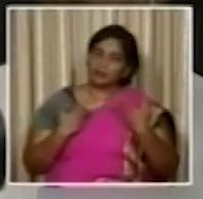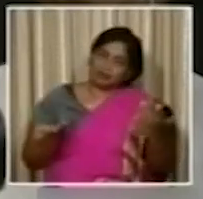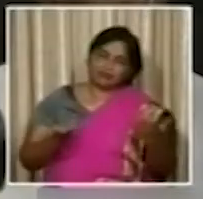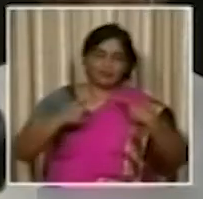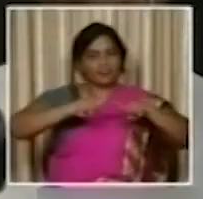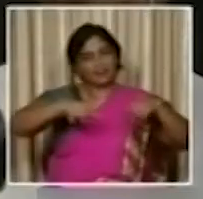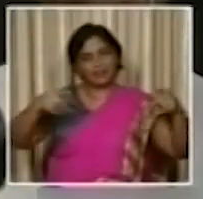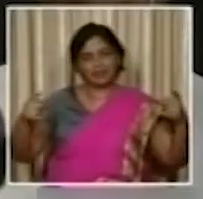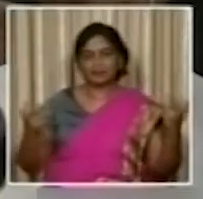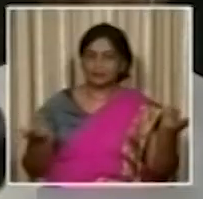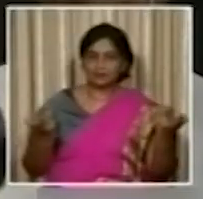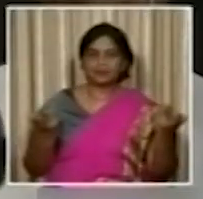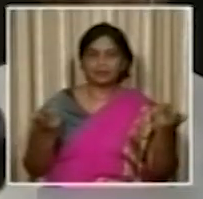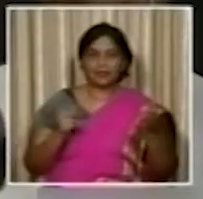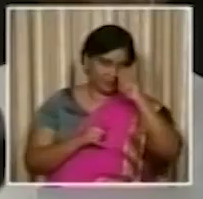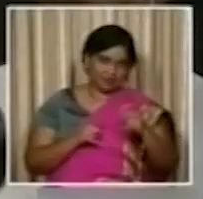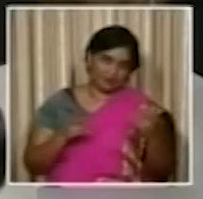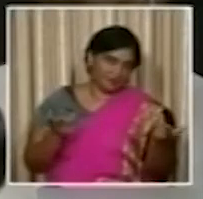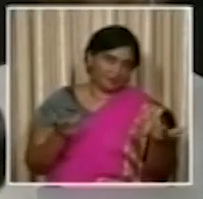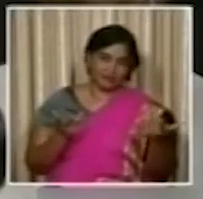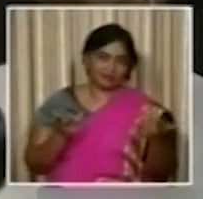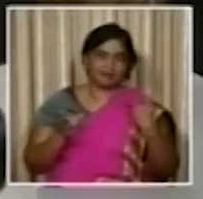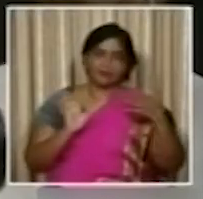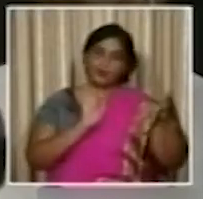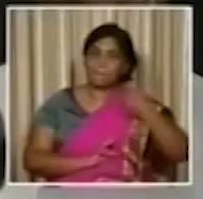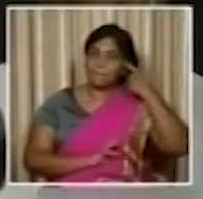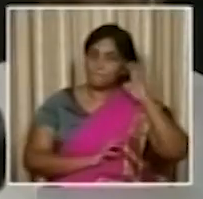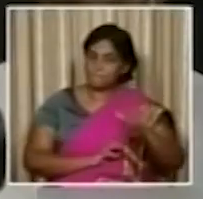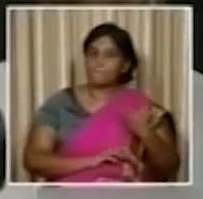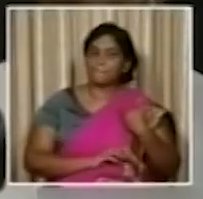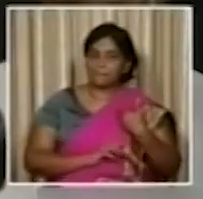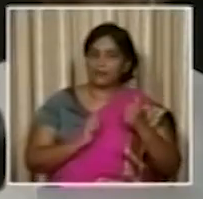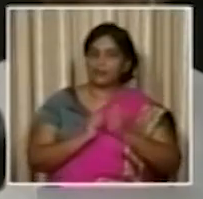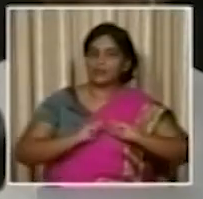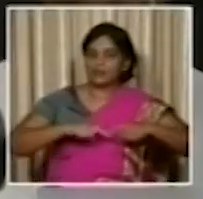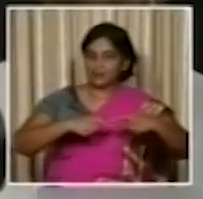முன்னெடுத்து செல்ல எதிர்பார்த்துள்ளோம். பிரேமதாச மேத்துமா யாட்டத்தை அப்பி பலாபுரத்து வேணுமா வேட கடுகுத்து